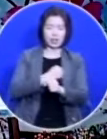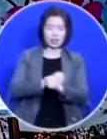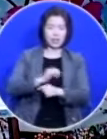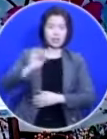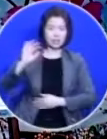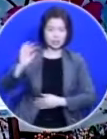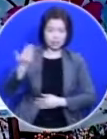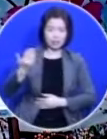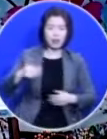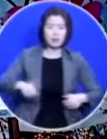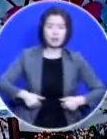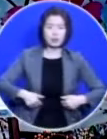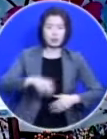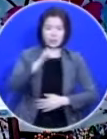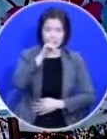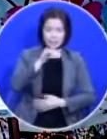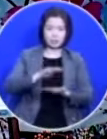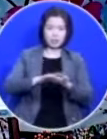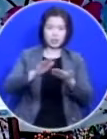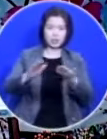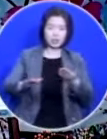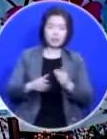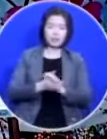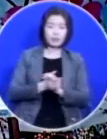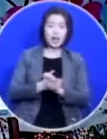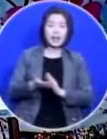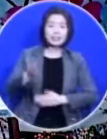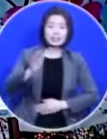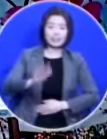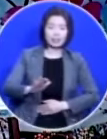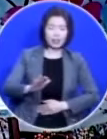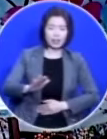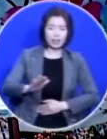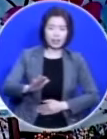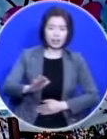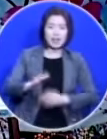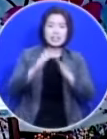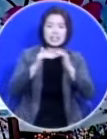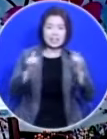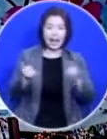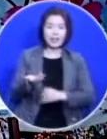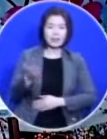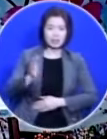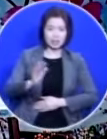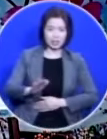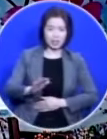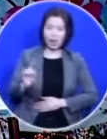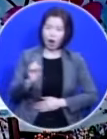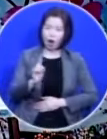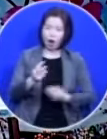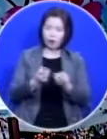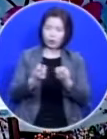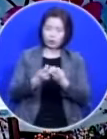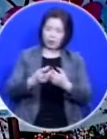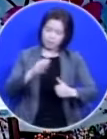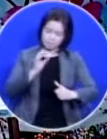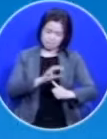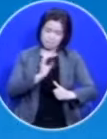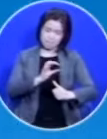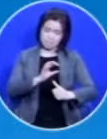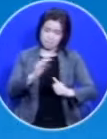필요가 있습니다 그러나 우리가 사람인데 어떻게 핍박을